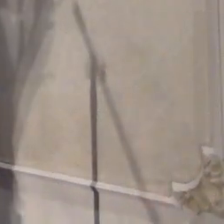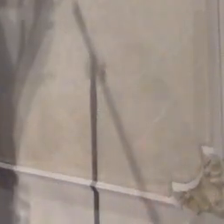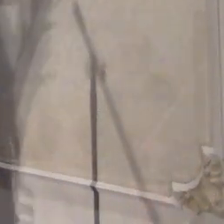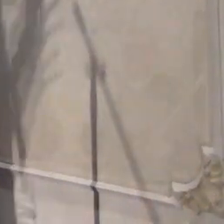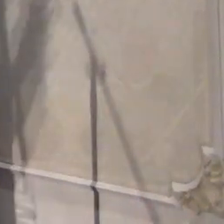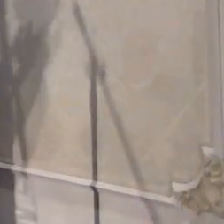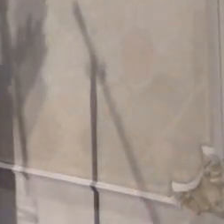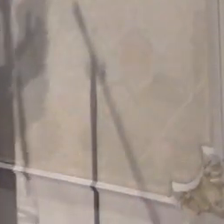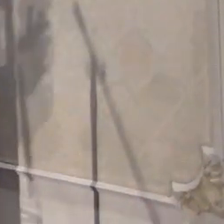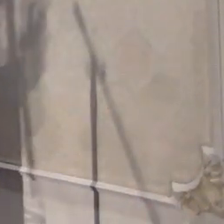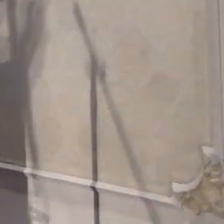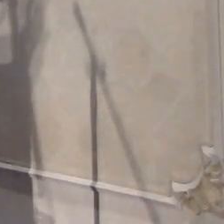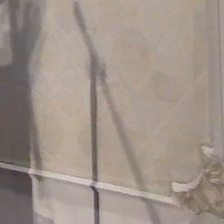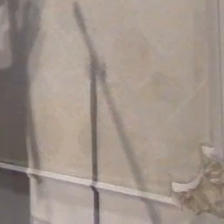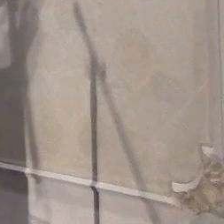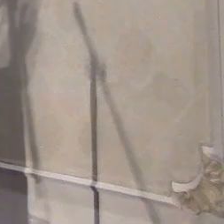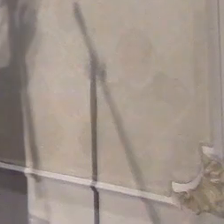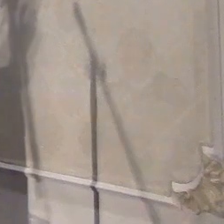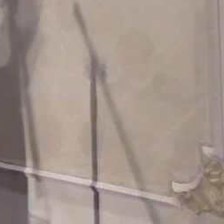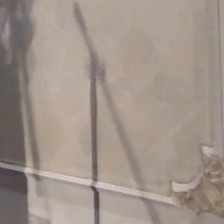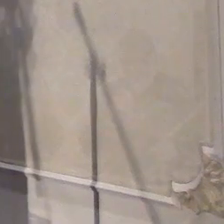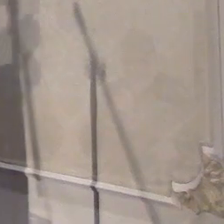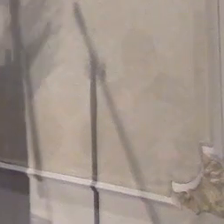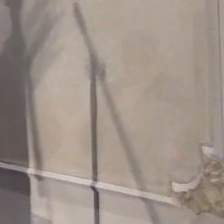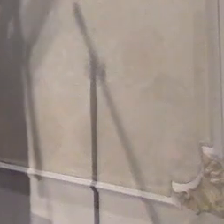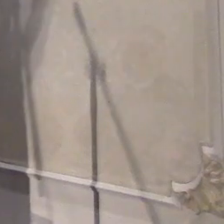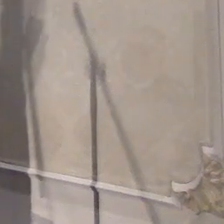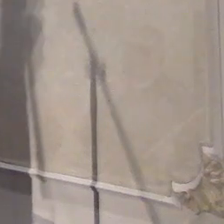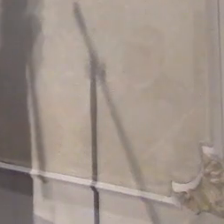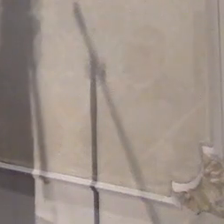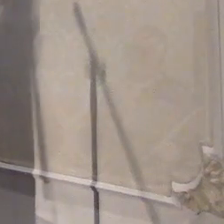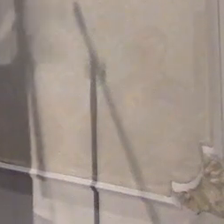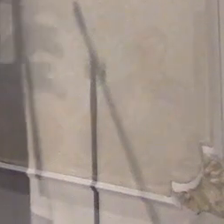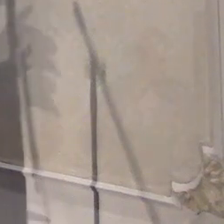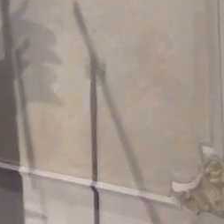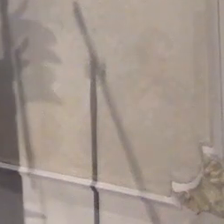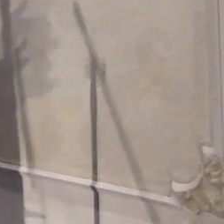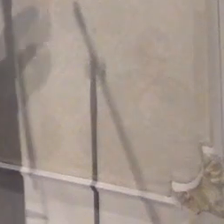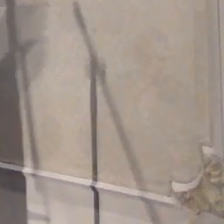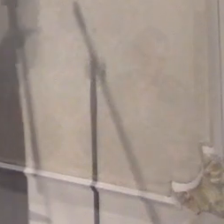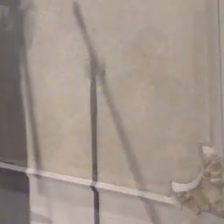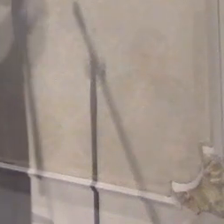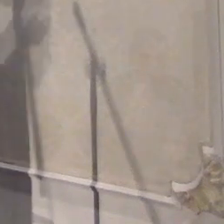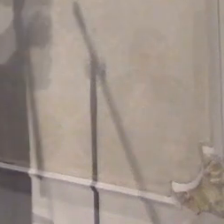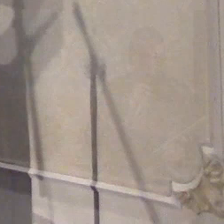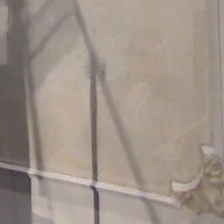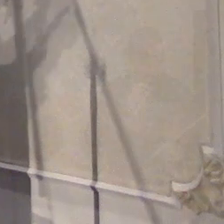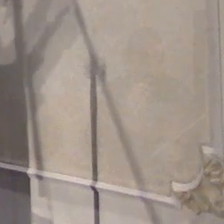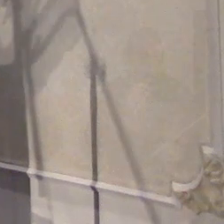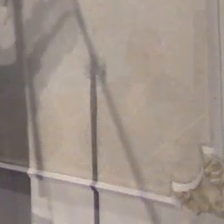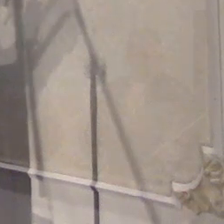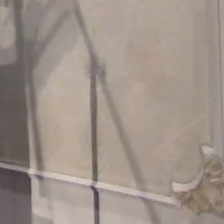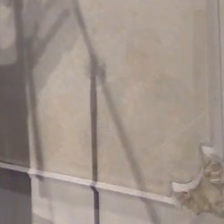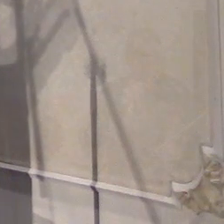notte e questo è i limiti nella notte un brano per viola in realtà che poi fu